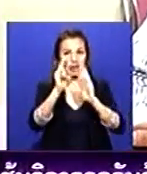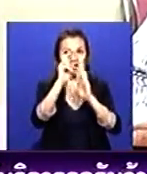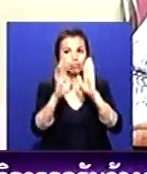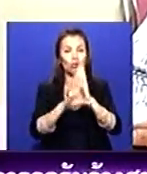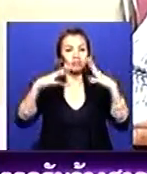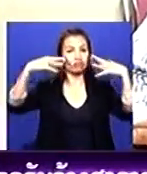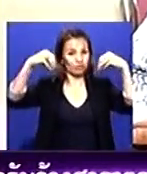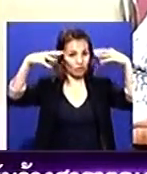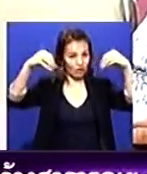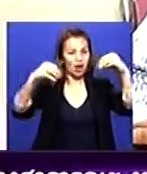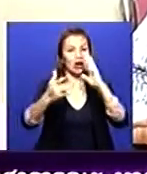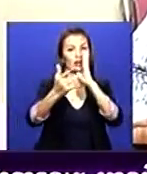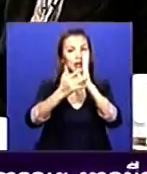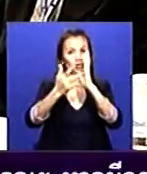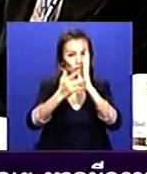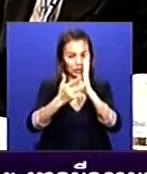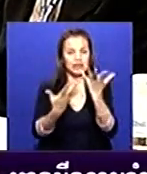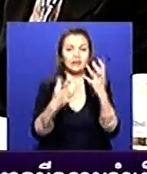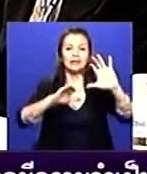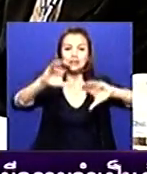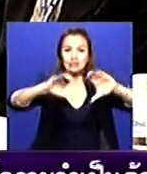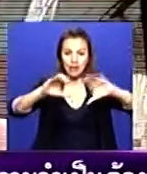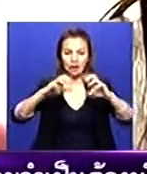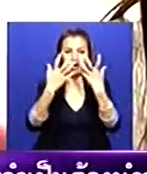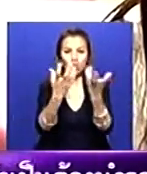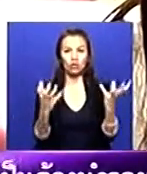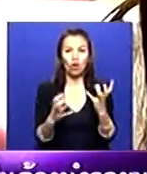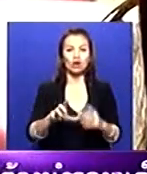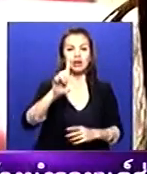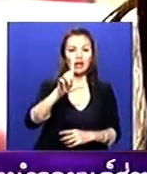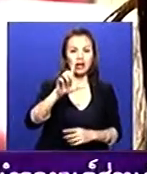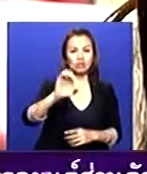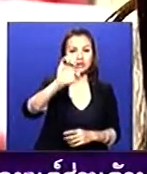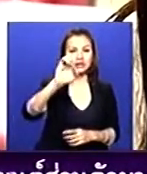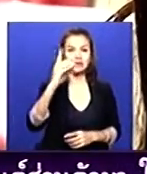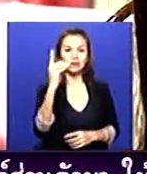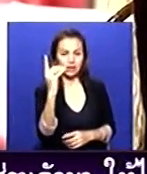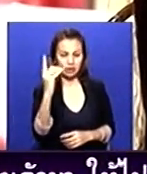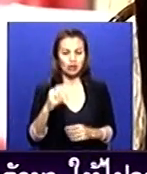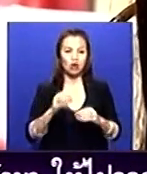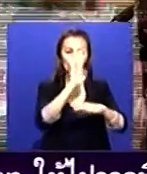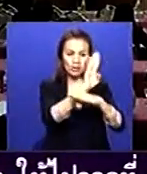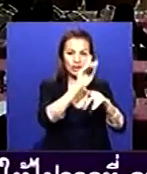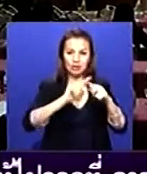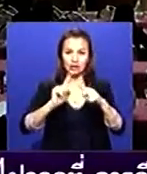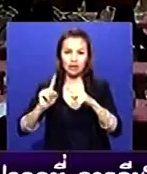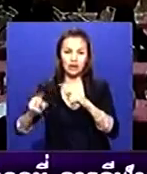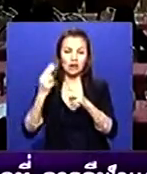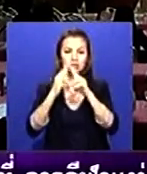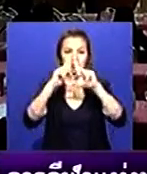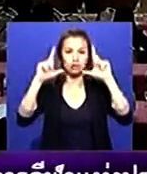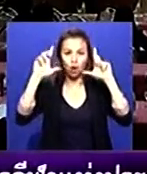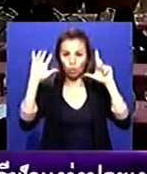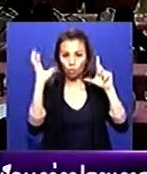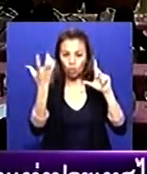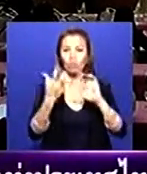ทคโนโลยีการระวางระบบไฟฟ้ารวมถึงผลิตภัณฑ์ LED ครบวงจรจากผู้ประกอบการชั้นนำทั่วโลกสำหรับผู้ประกอบ